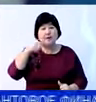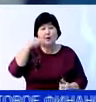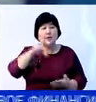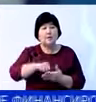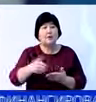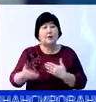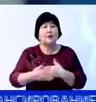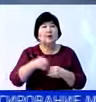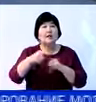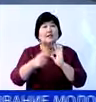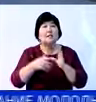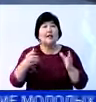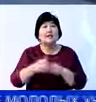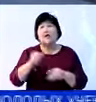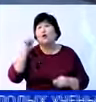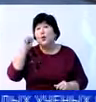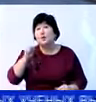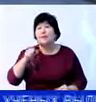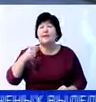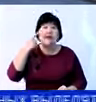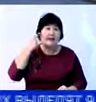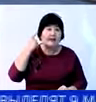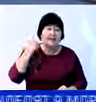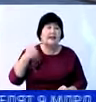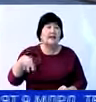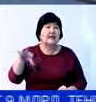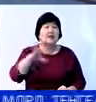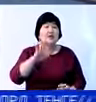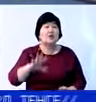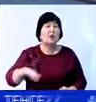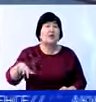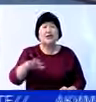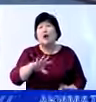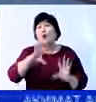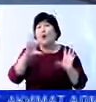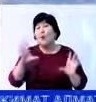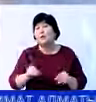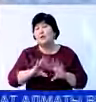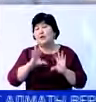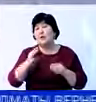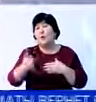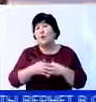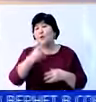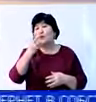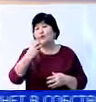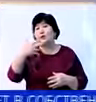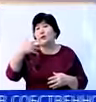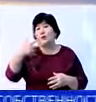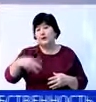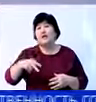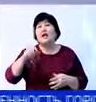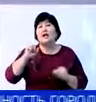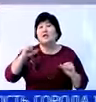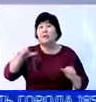принимает участие 17 команд из Узбекистана, Кыргызстана и всех регионов страны. В общей сложности около 220 спортсменов.